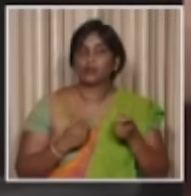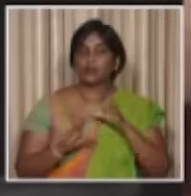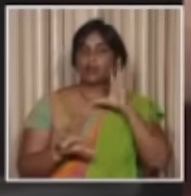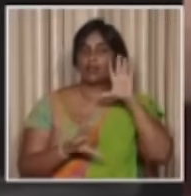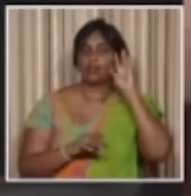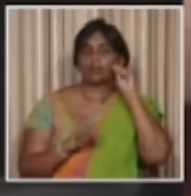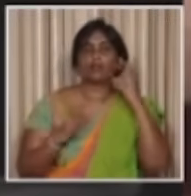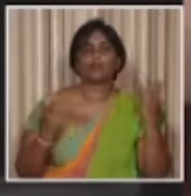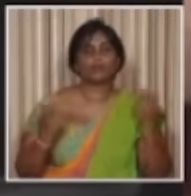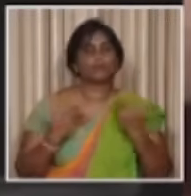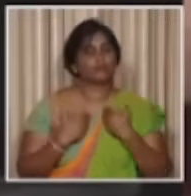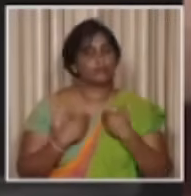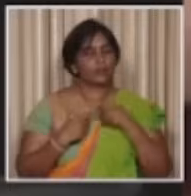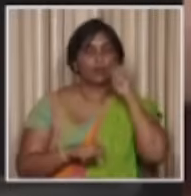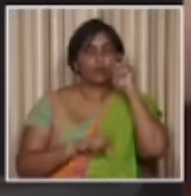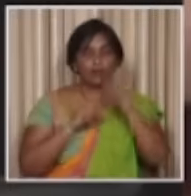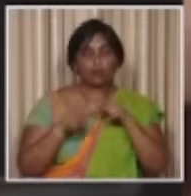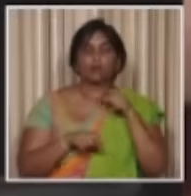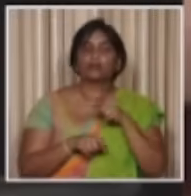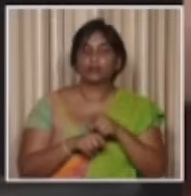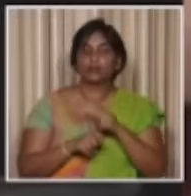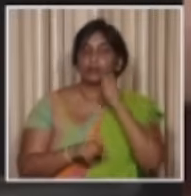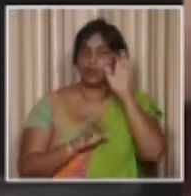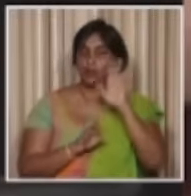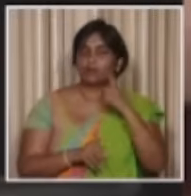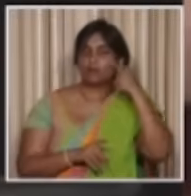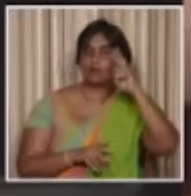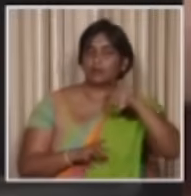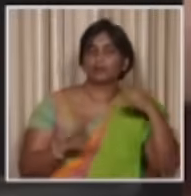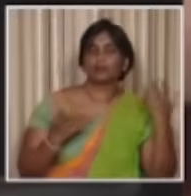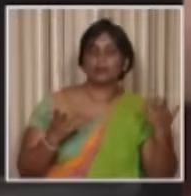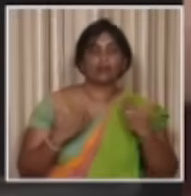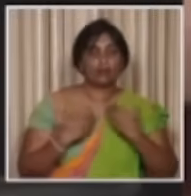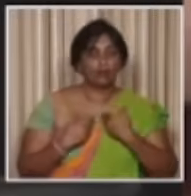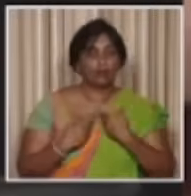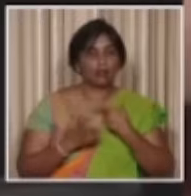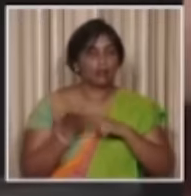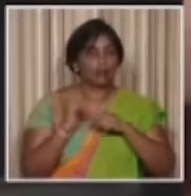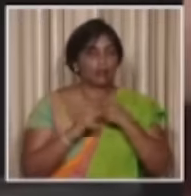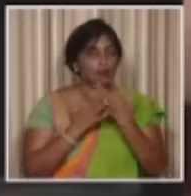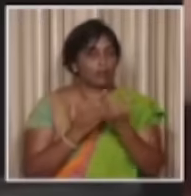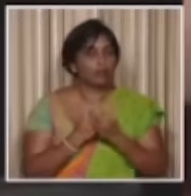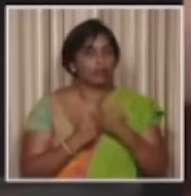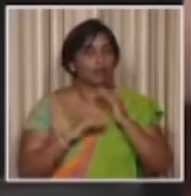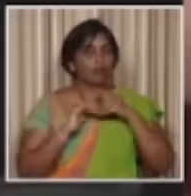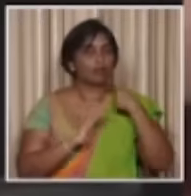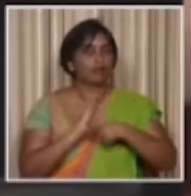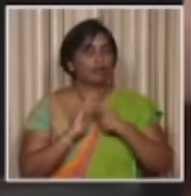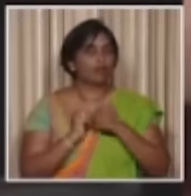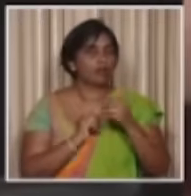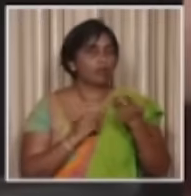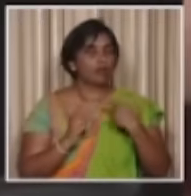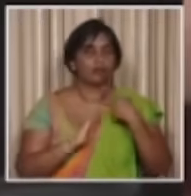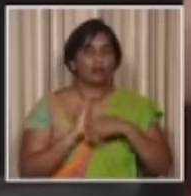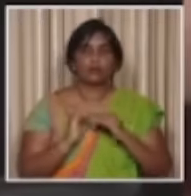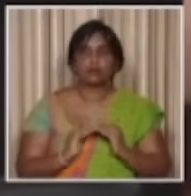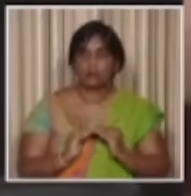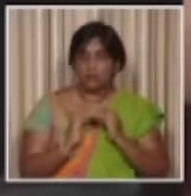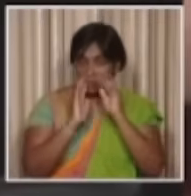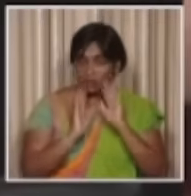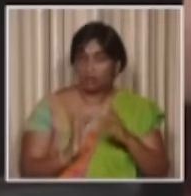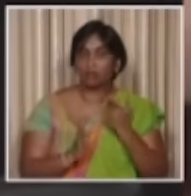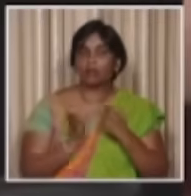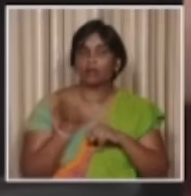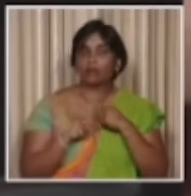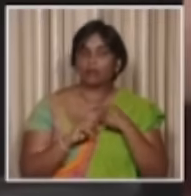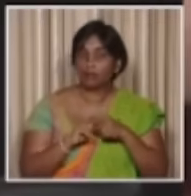තේරුමක් නැහැ. අපි ජනතා ජනතාවට තියෙන අවිශ්වාසය අපෙන් බදු කරගෙන රටට වෙන දේ මොකද්ද? රට සංවර්ධනය වෙනවද අපේ බදු